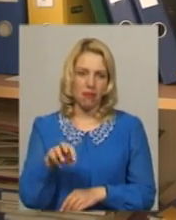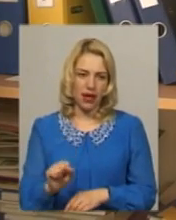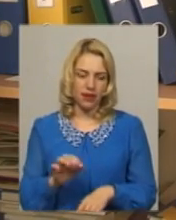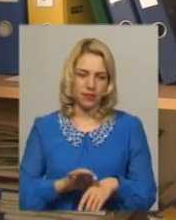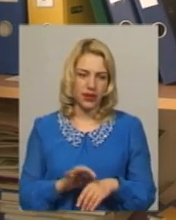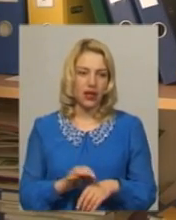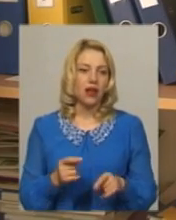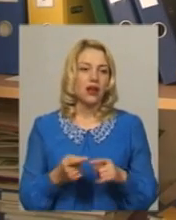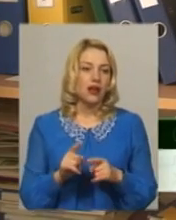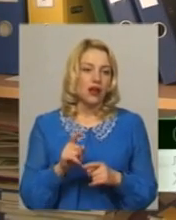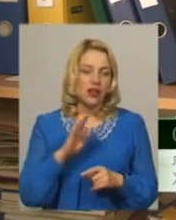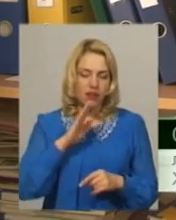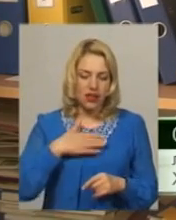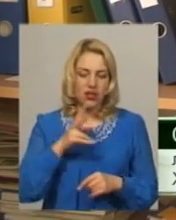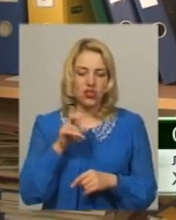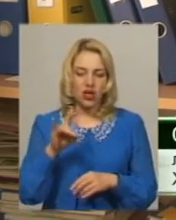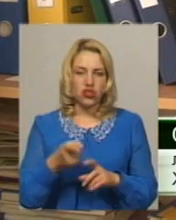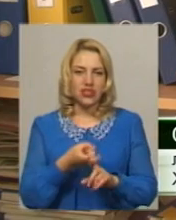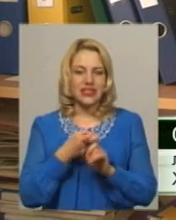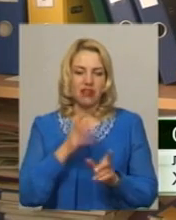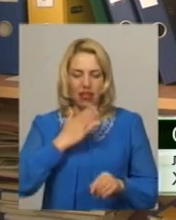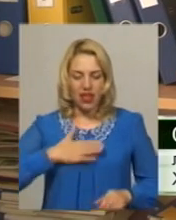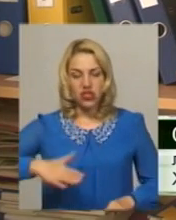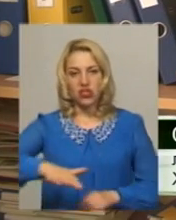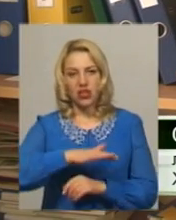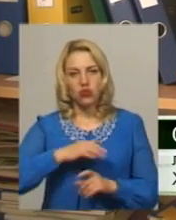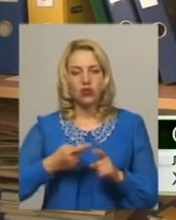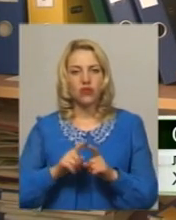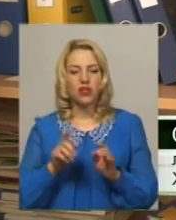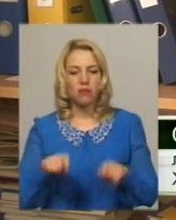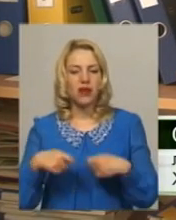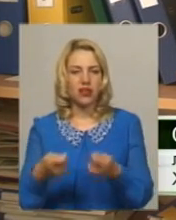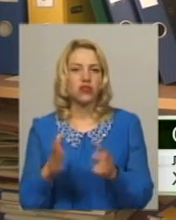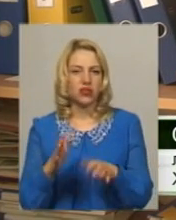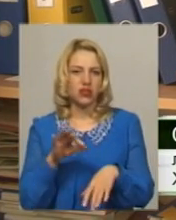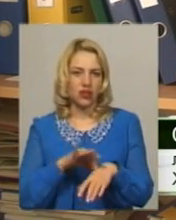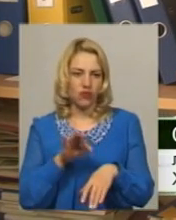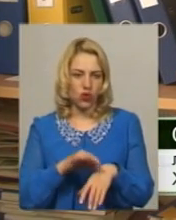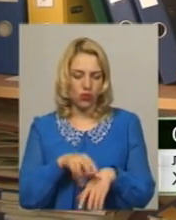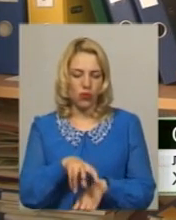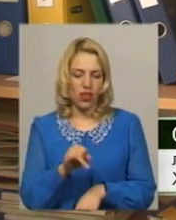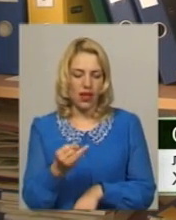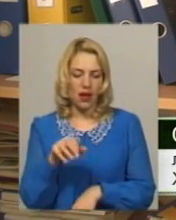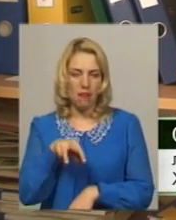які заражені на нашій території, вони переносять хворобу Лайма. І